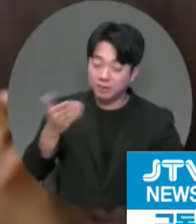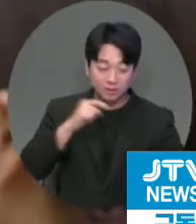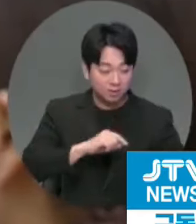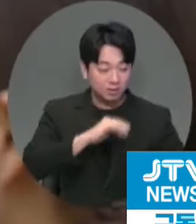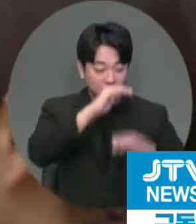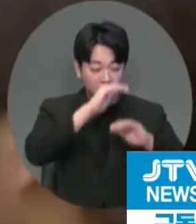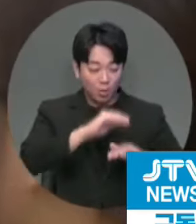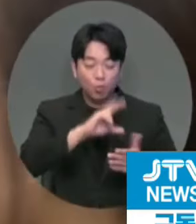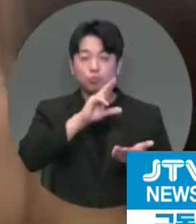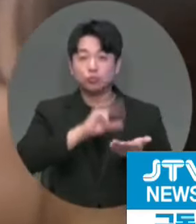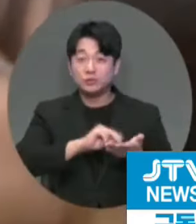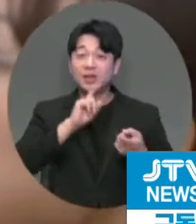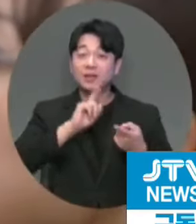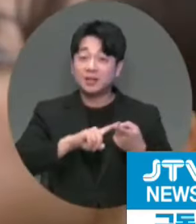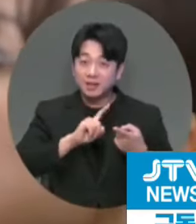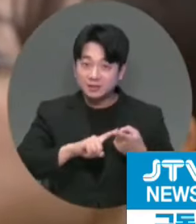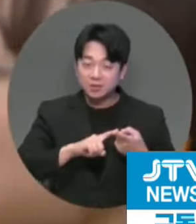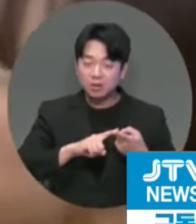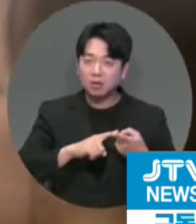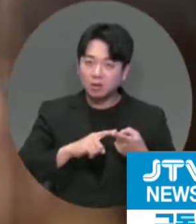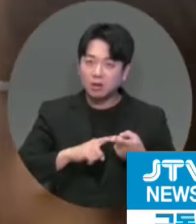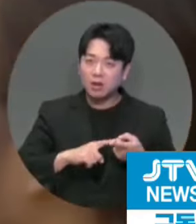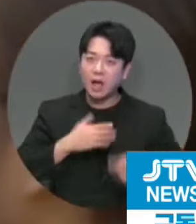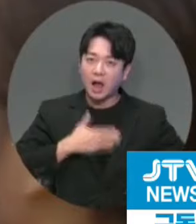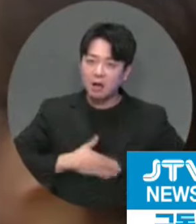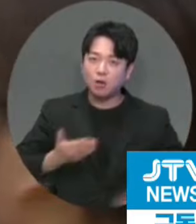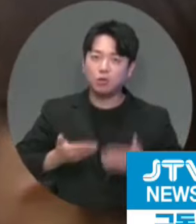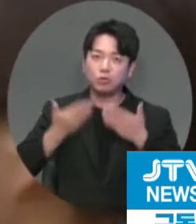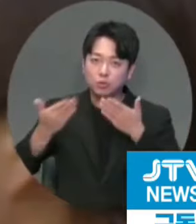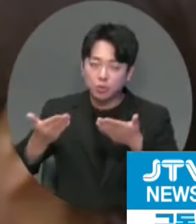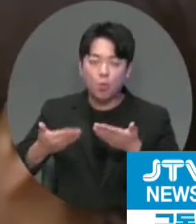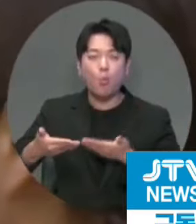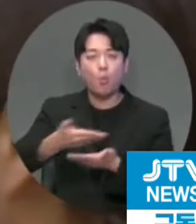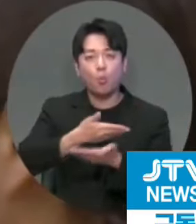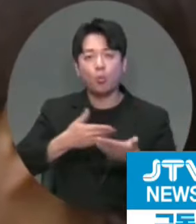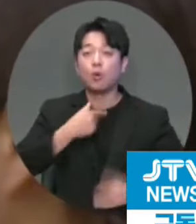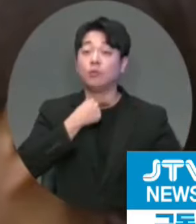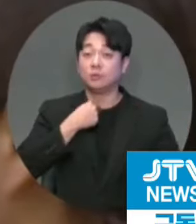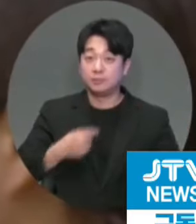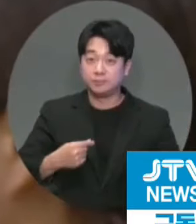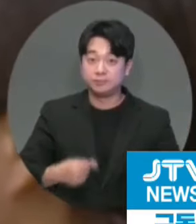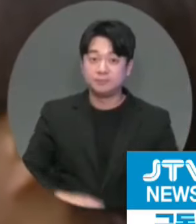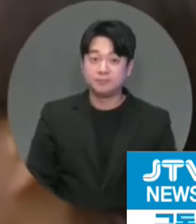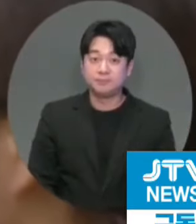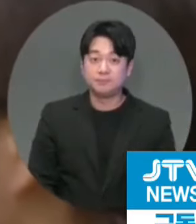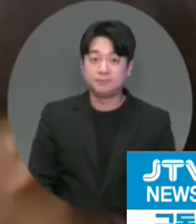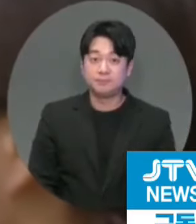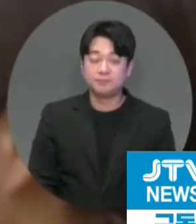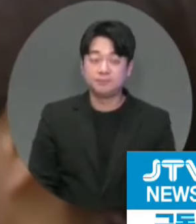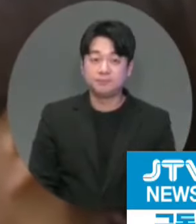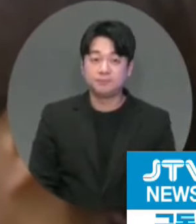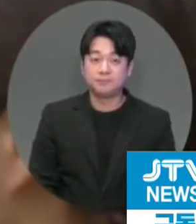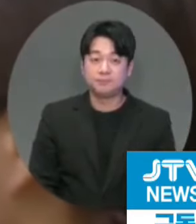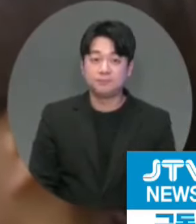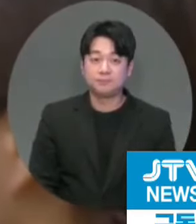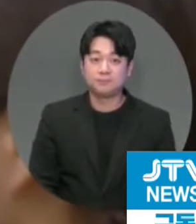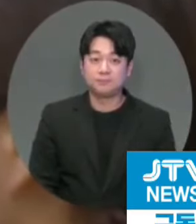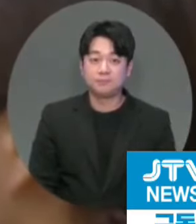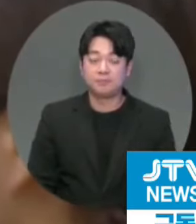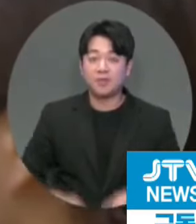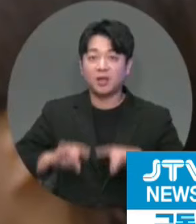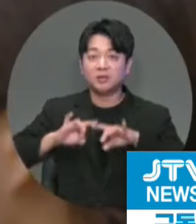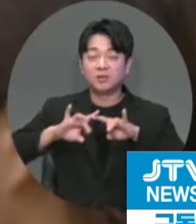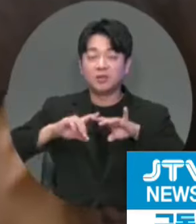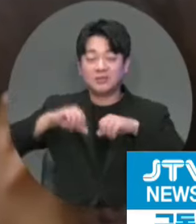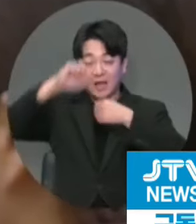좀 함께 공유하는 시간을 가졌으면 해서 제가 질의 요청 드렸고요. 그 전자발찌